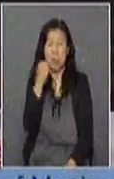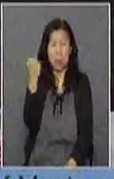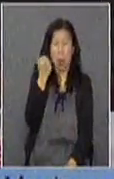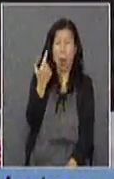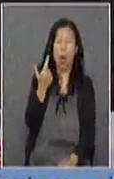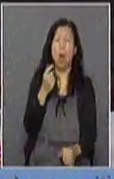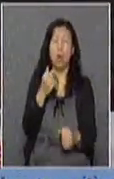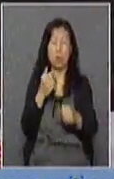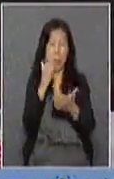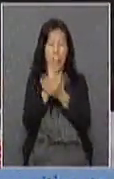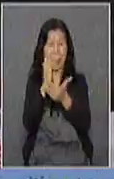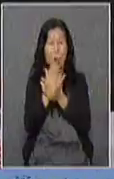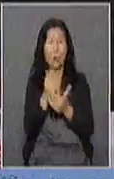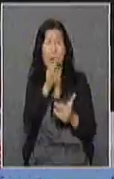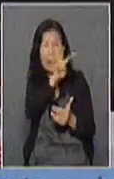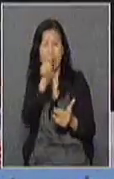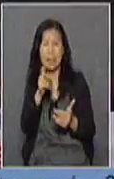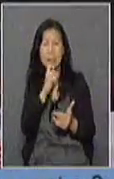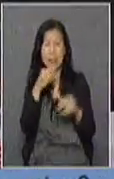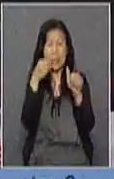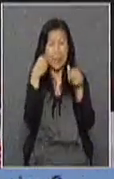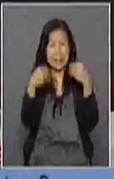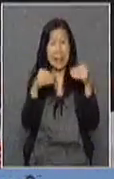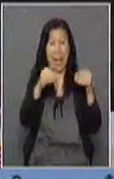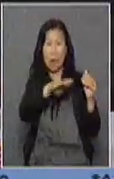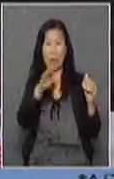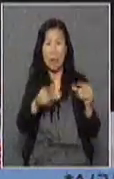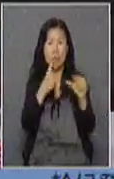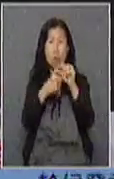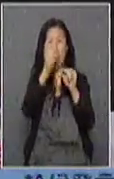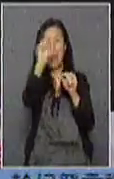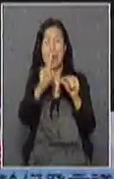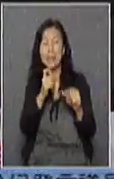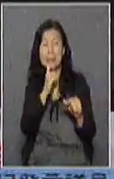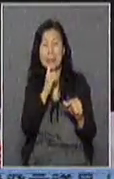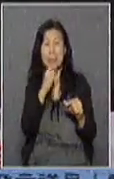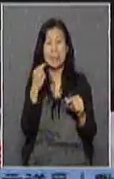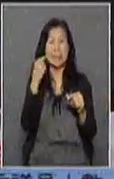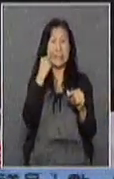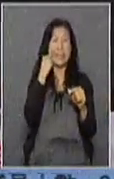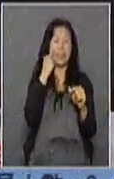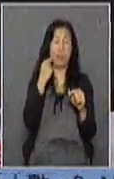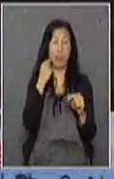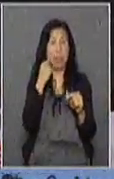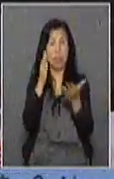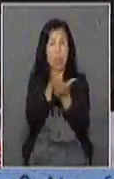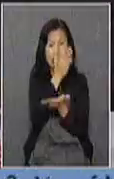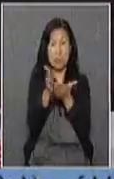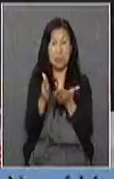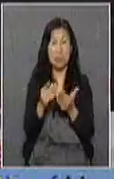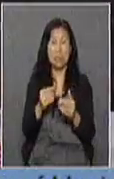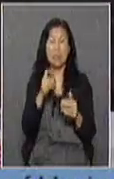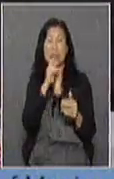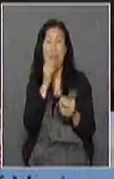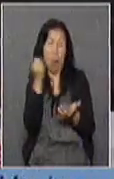同看法？教壞細路，什麼中文來的？有嚴重分歧是吧？有強烈的不同看